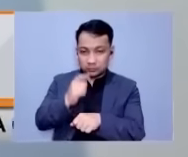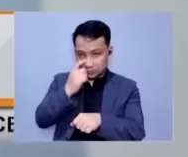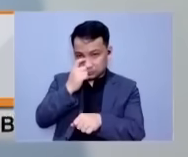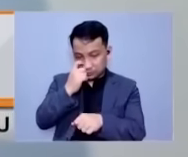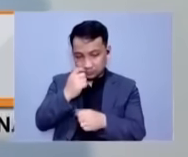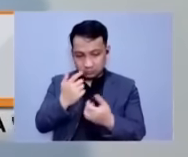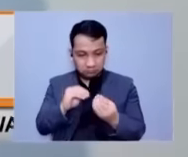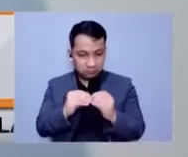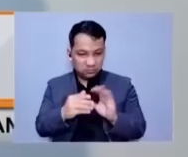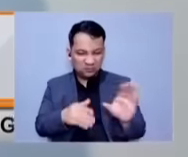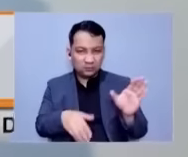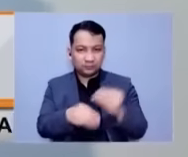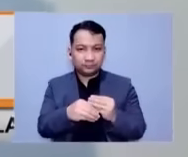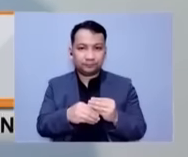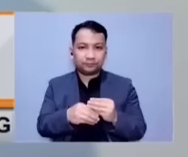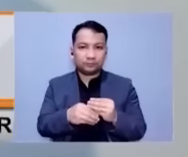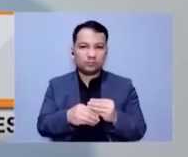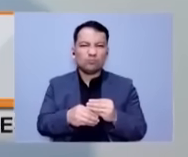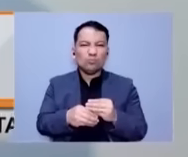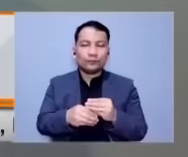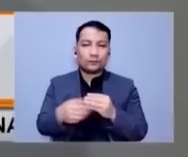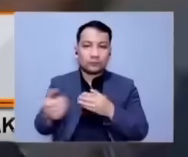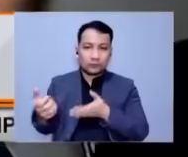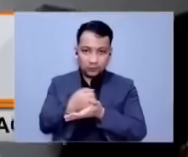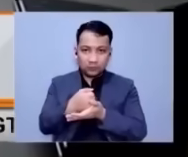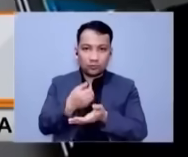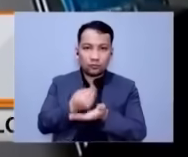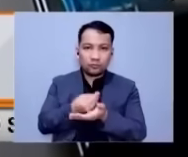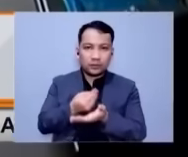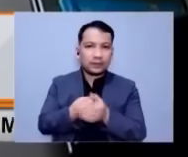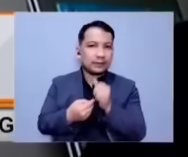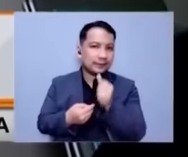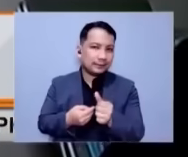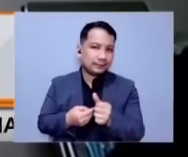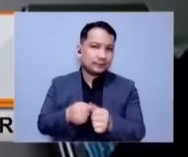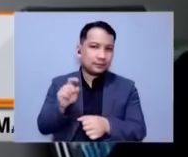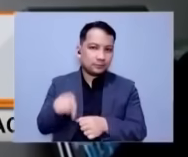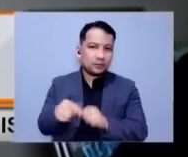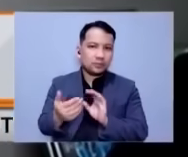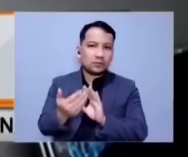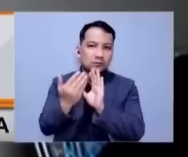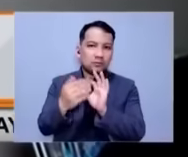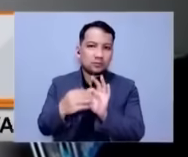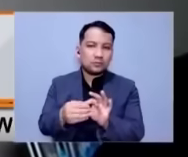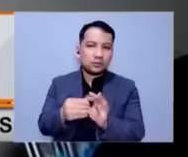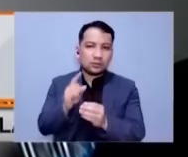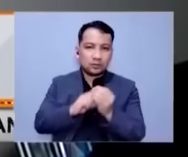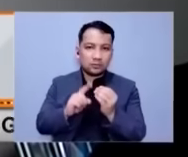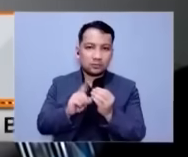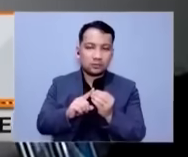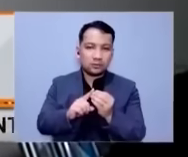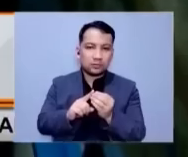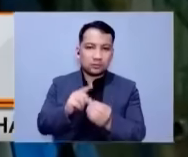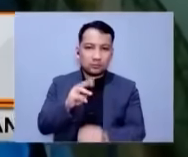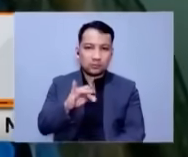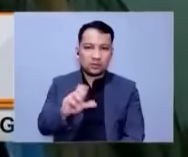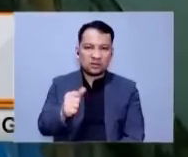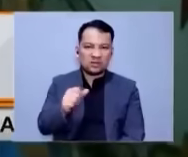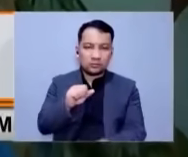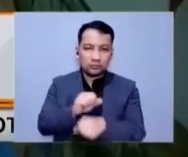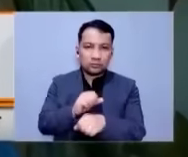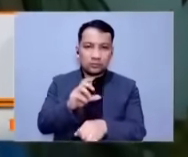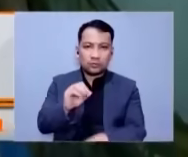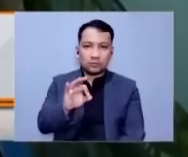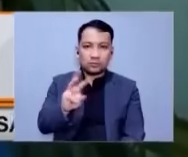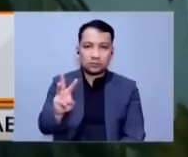three, nananagaan ng pera na hindi naman dapat. Maharap sa kasong paglabag sa Migrant Workers and Overseas